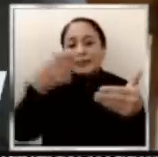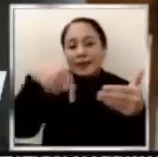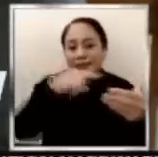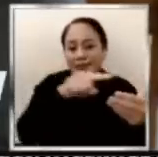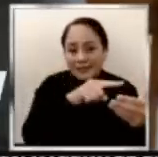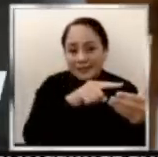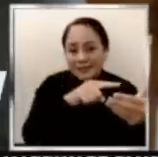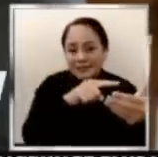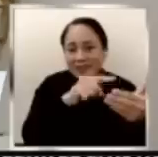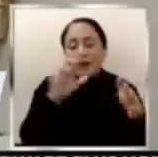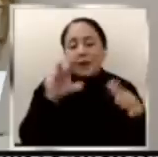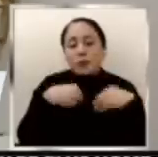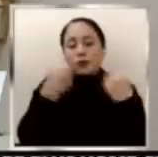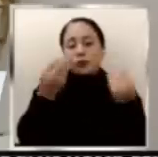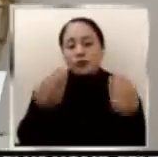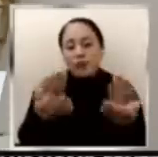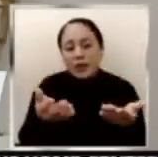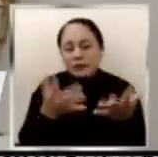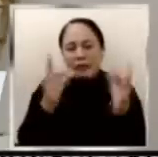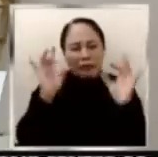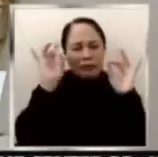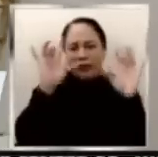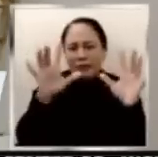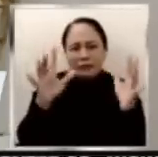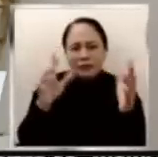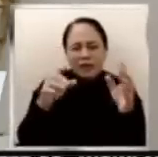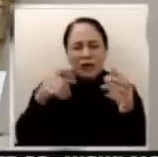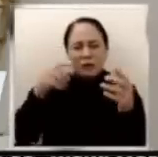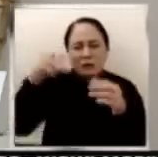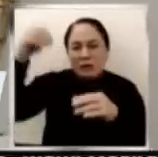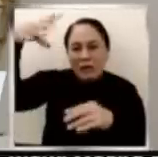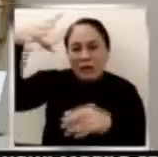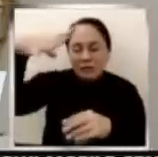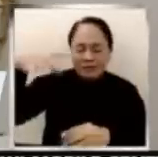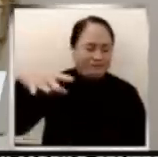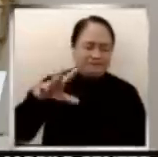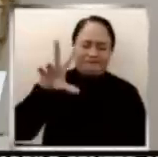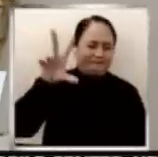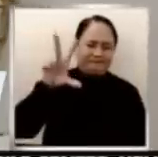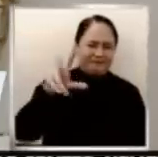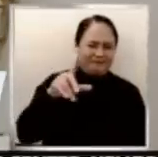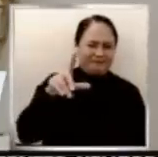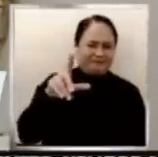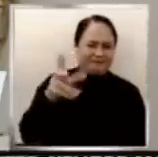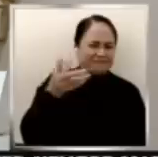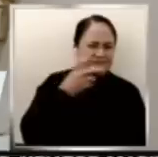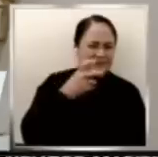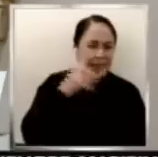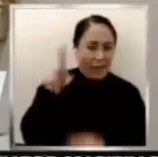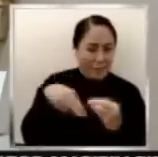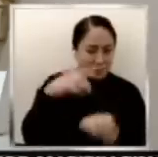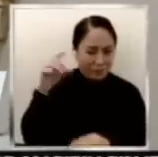a light or something. We took it, but we still maintain our position on the laser incident